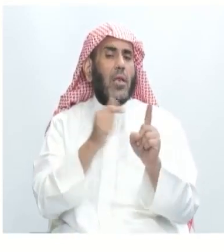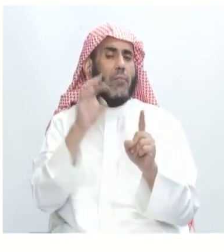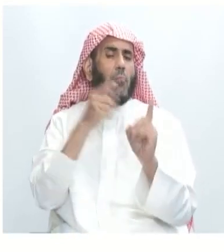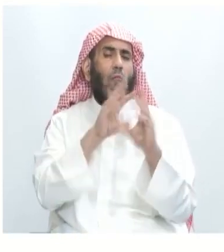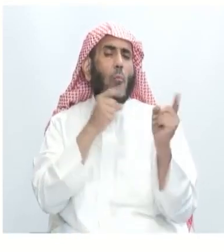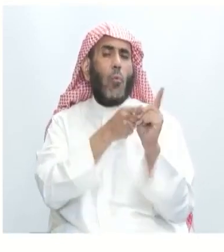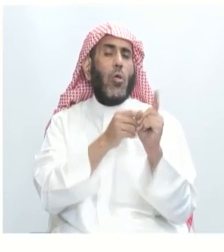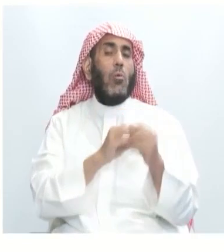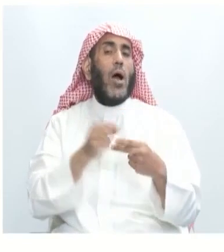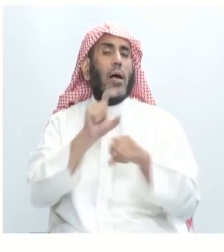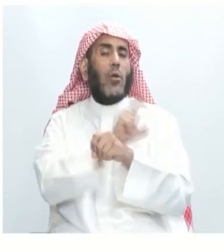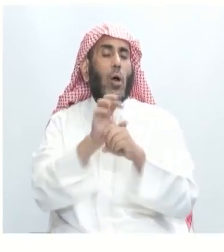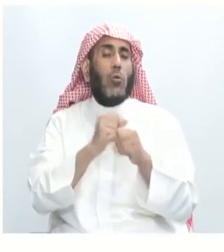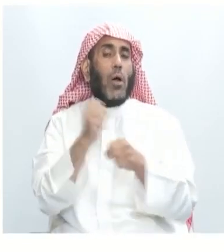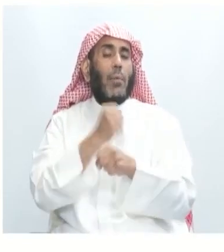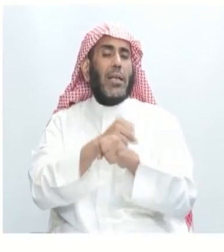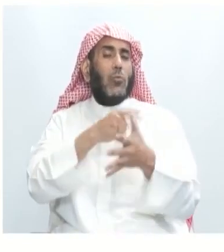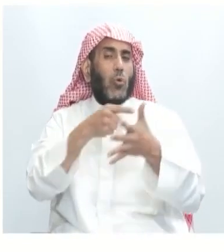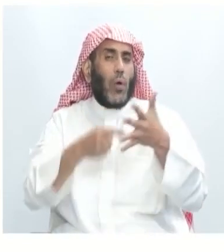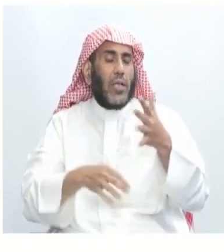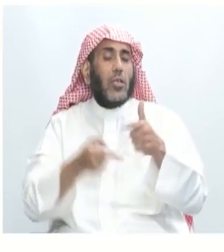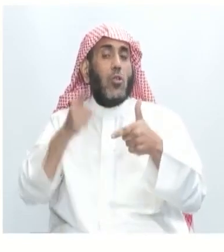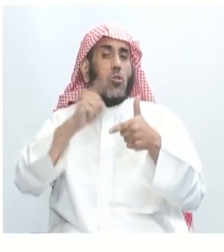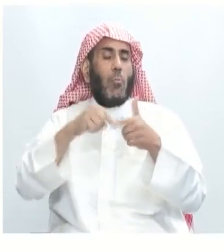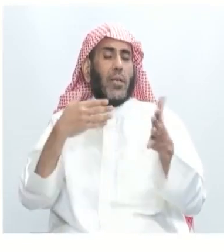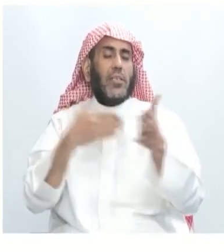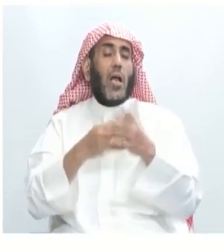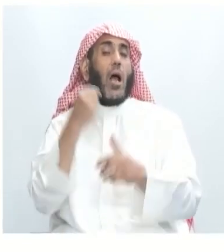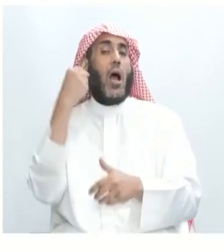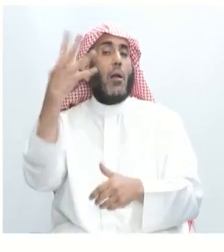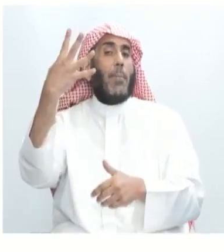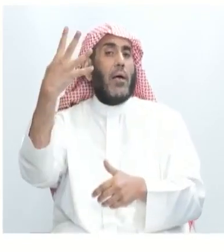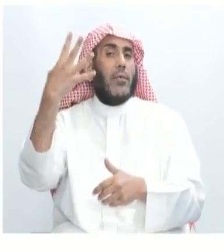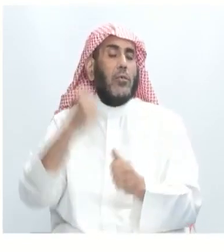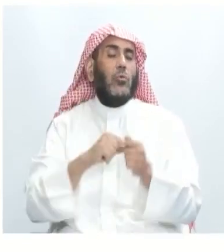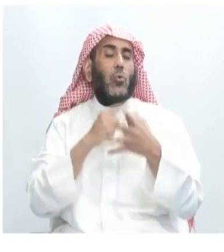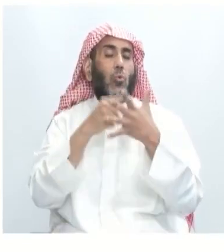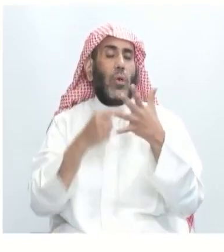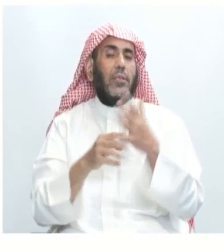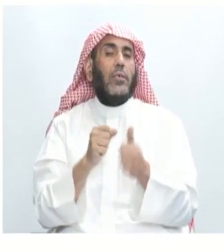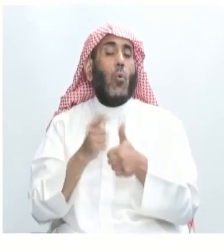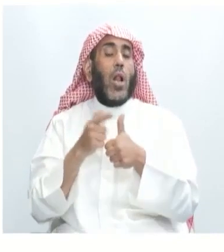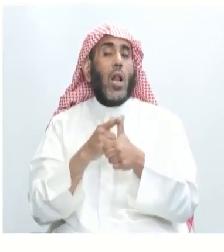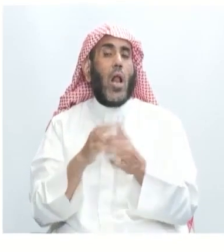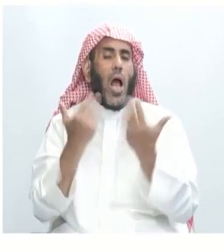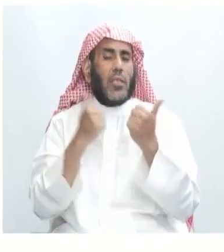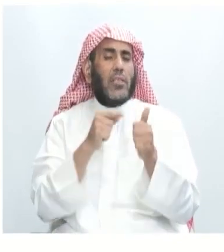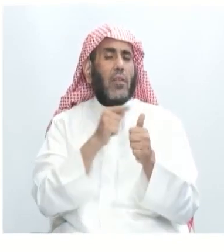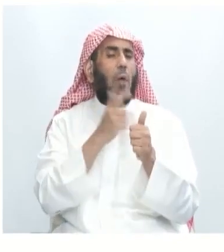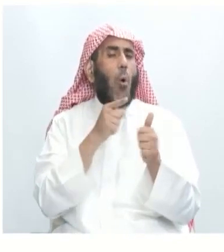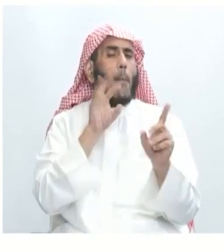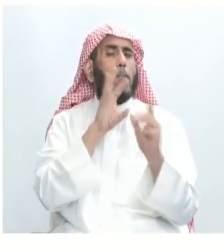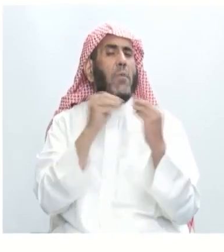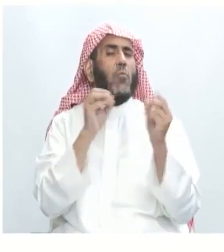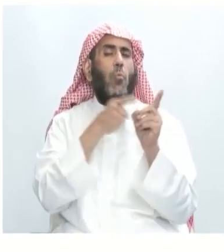ثم ادوات ثم عمليات وخطوات ثم نتائج هي اربع خطوات هنا اعطي تعريفا في البدايه